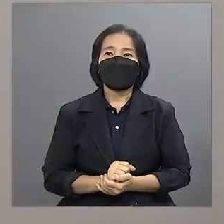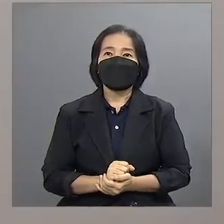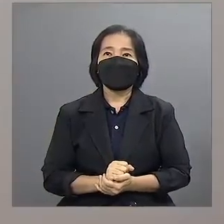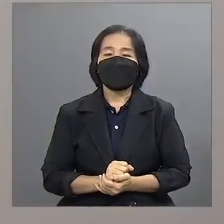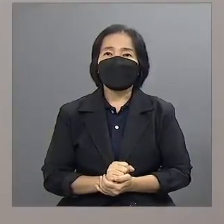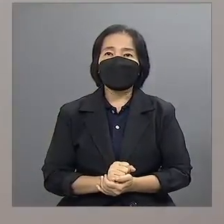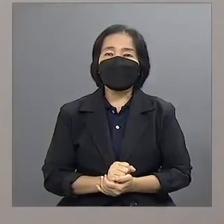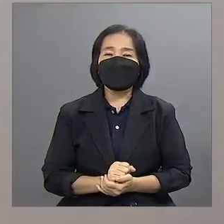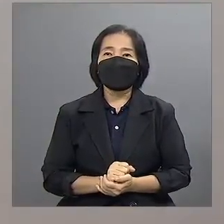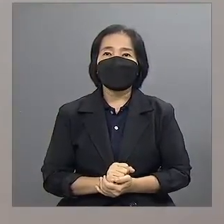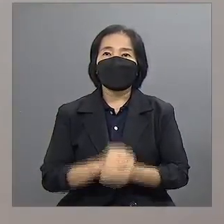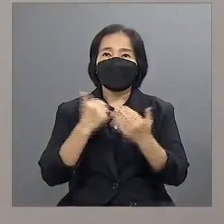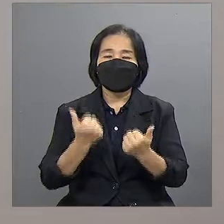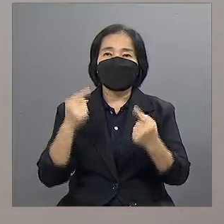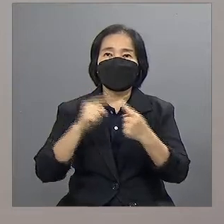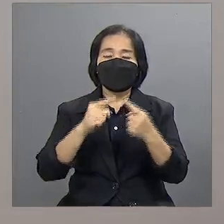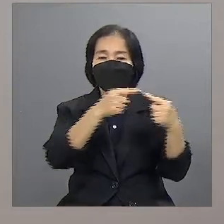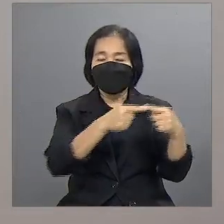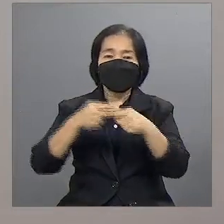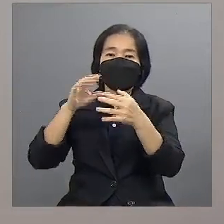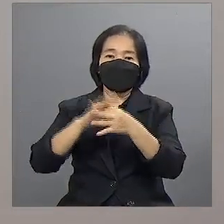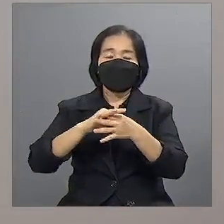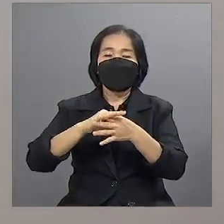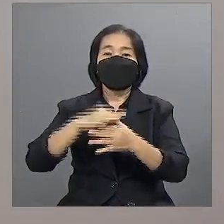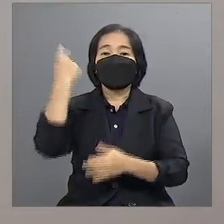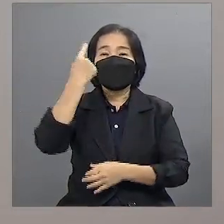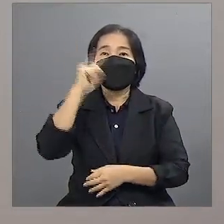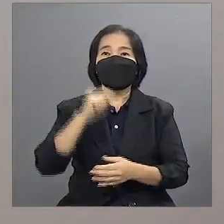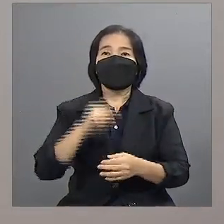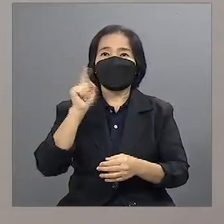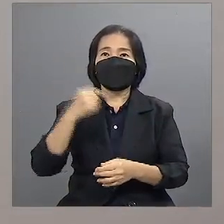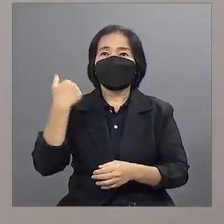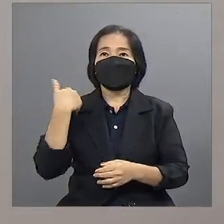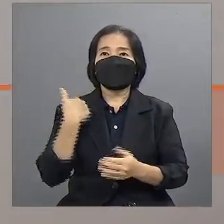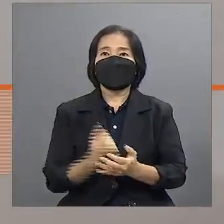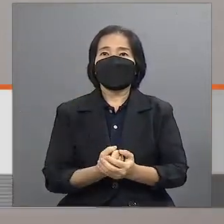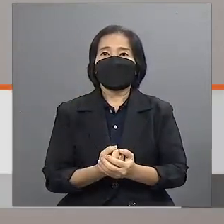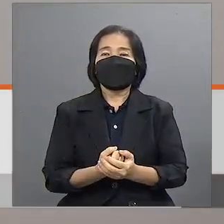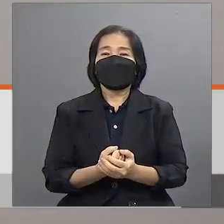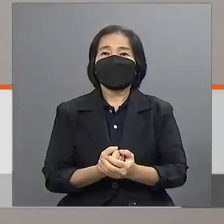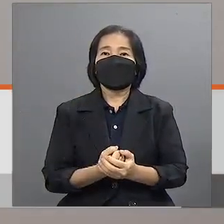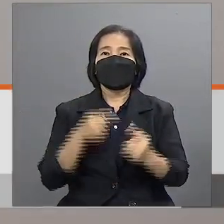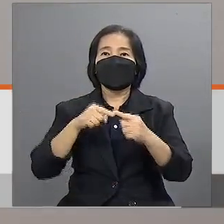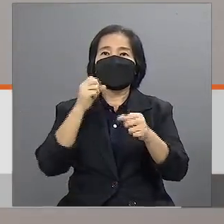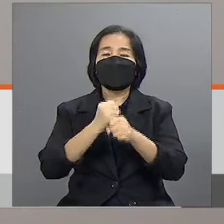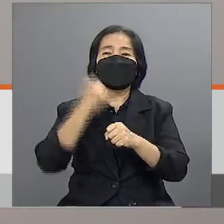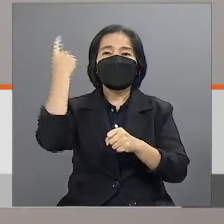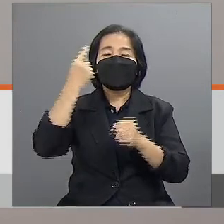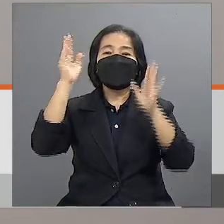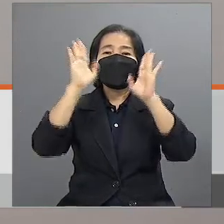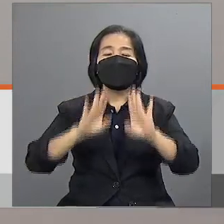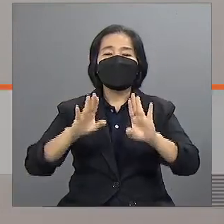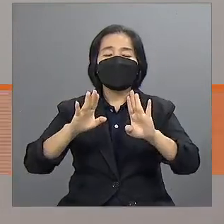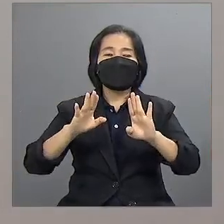ถึกต่อยอดจกทเที่ยว จากแ่เป็ริสชื่ออย่เดียวก็ให้เป็มาทองเที่ยวเชิงสุขภาพนะครับHe